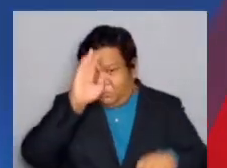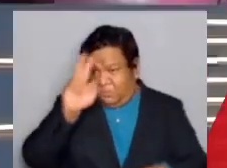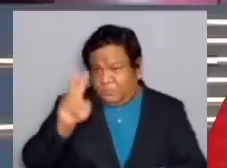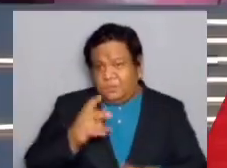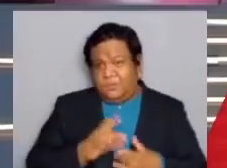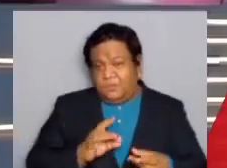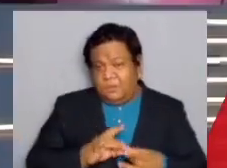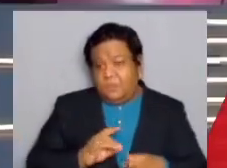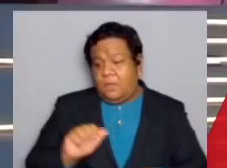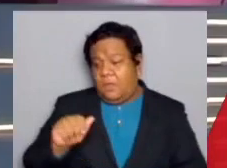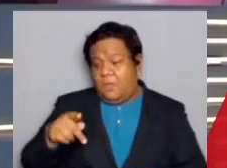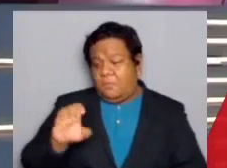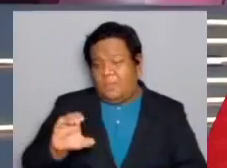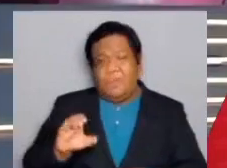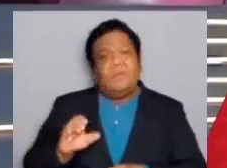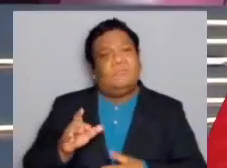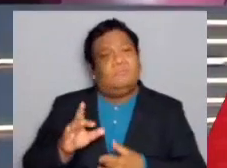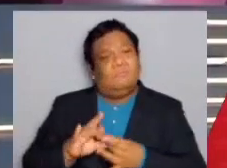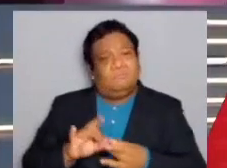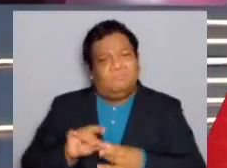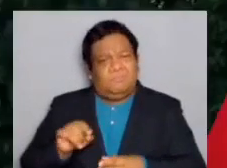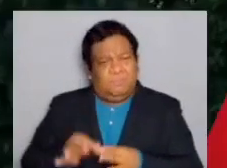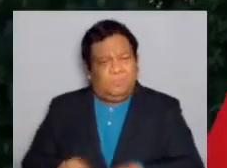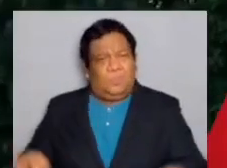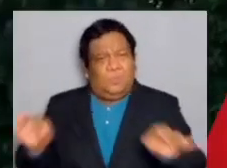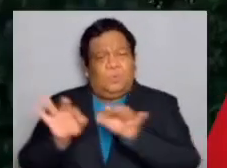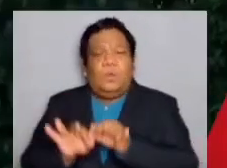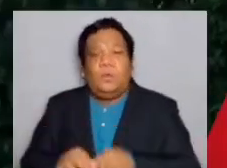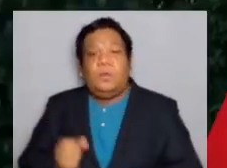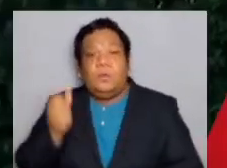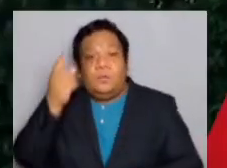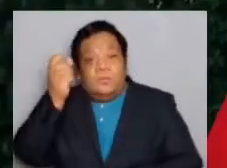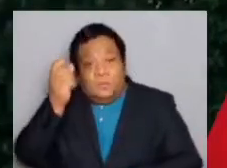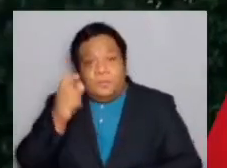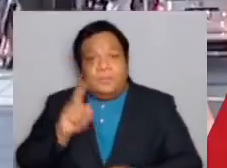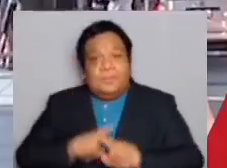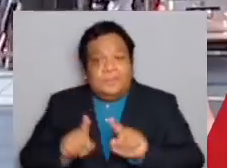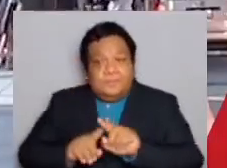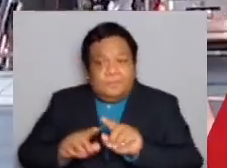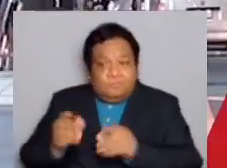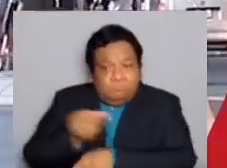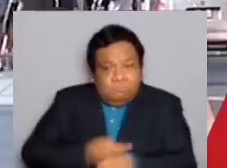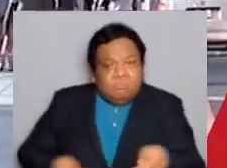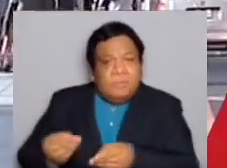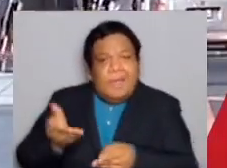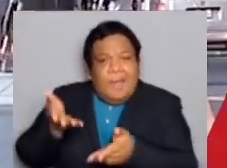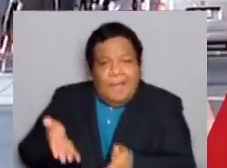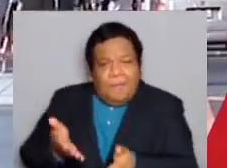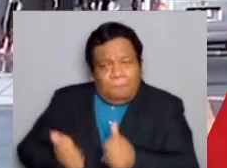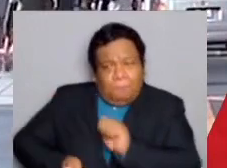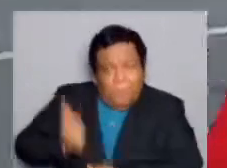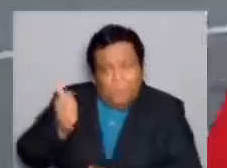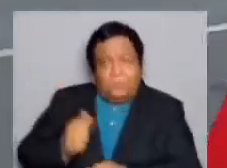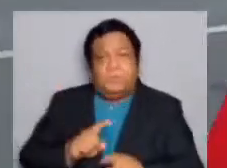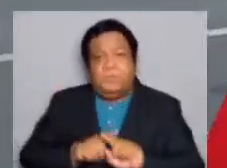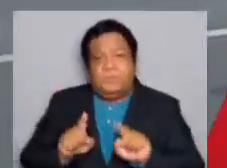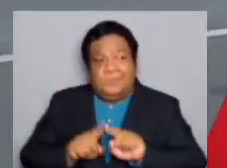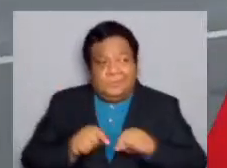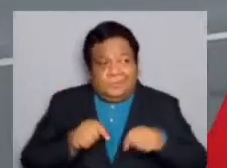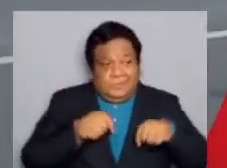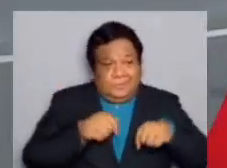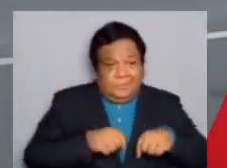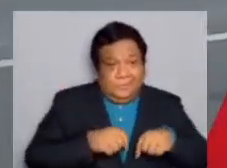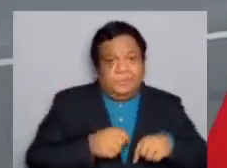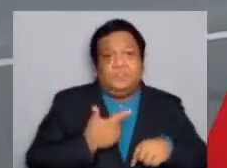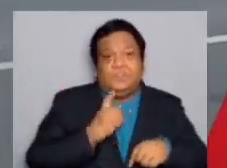mundo, 48% ng regional trade at 62% ng gross domestic product o GDP. Sa rehiyong ito